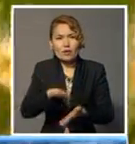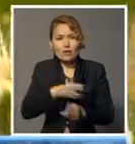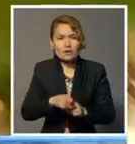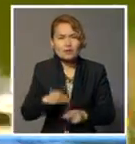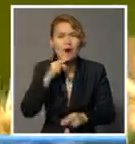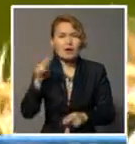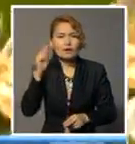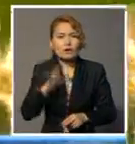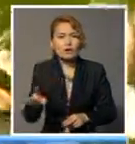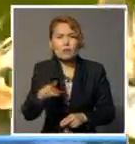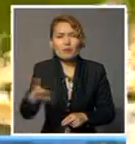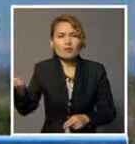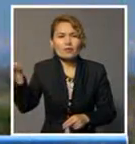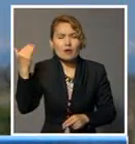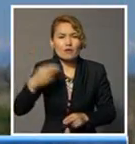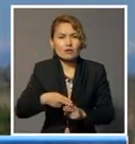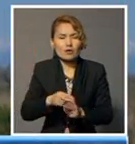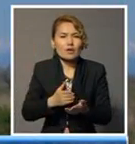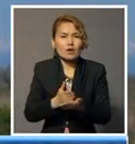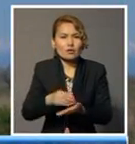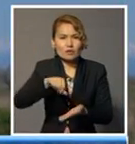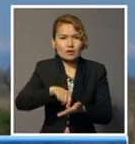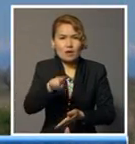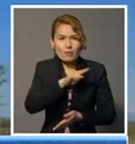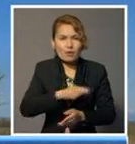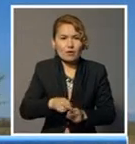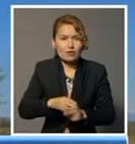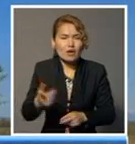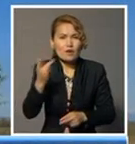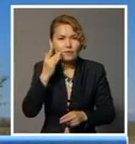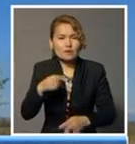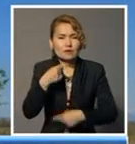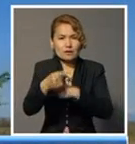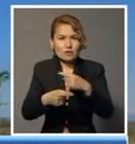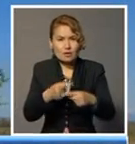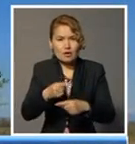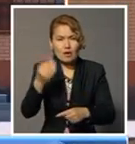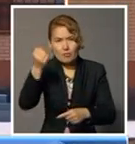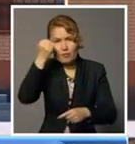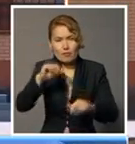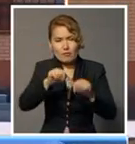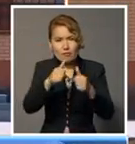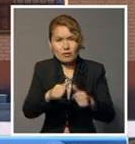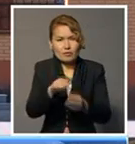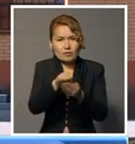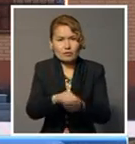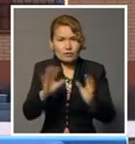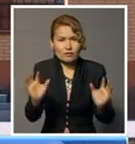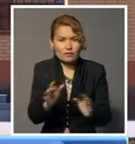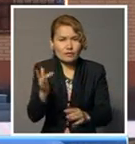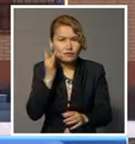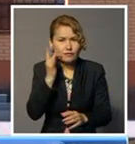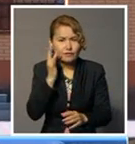барып, даулы мәселелерді шешкен Жолбарыс батыр зиратында ұрпақтары жоғын түгендеп ескісін жаңартып отырады. Осының бәрі айналып